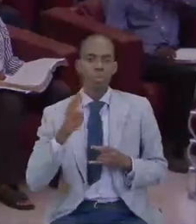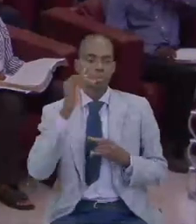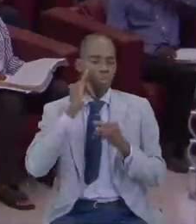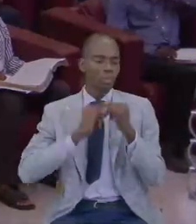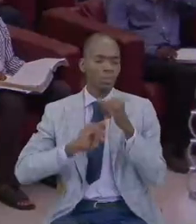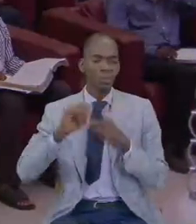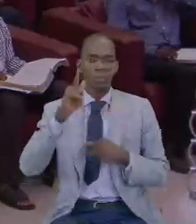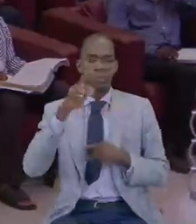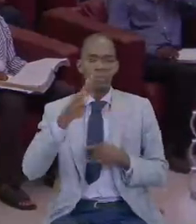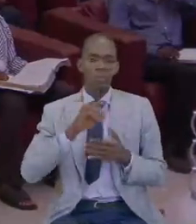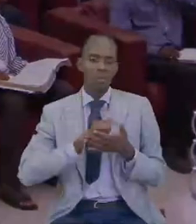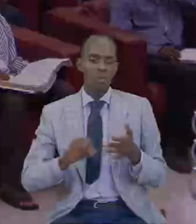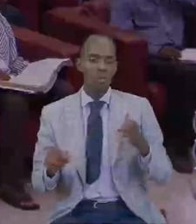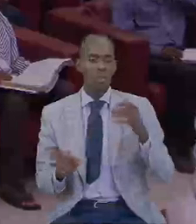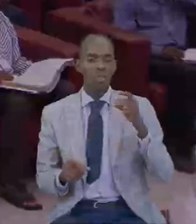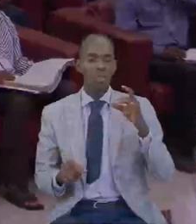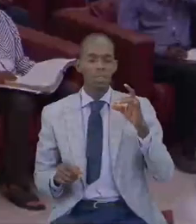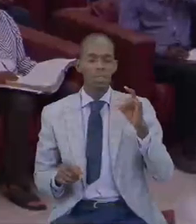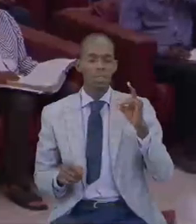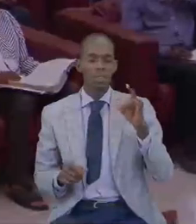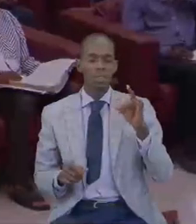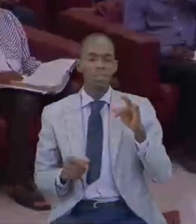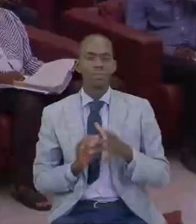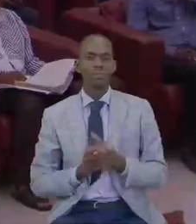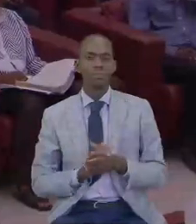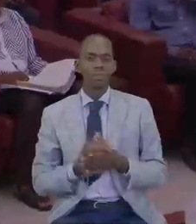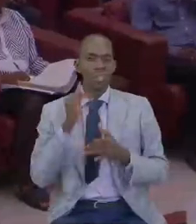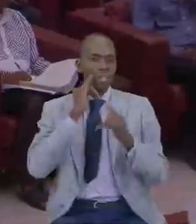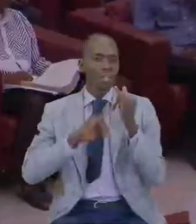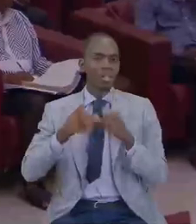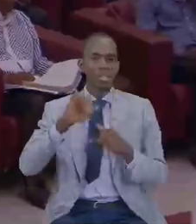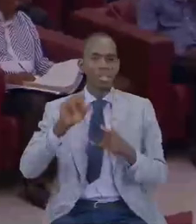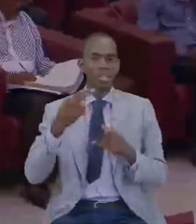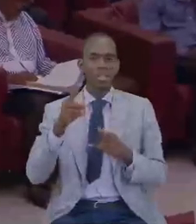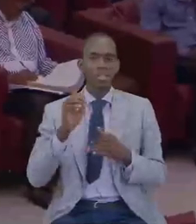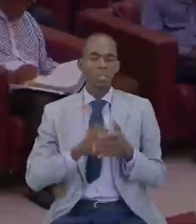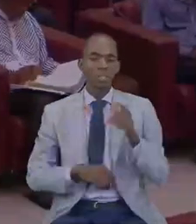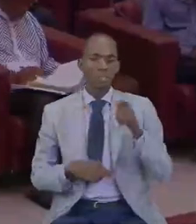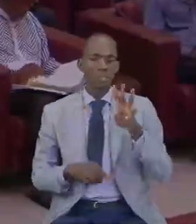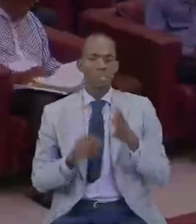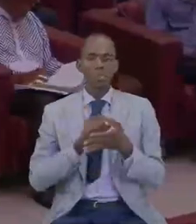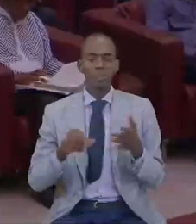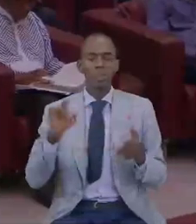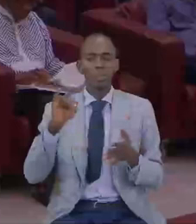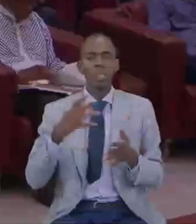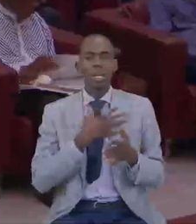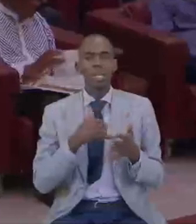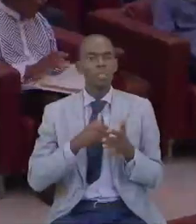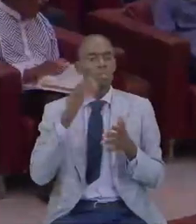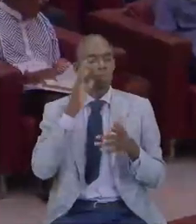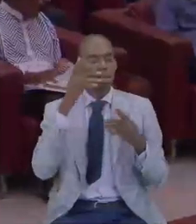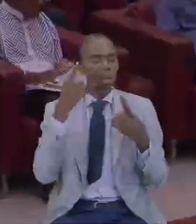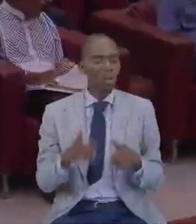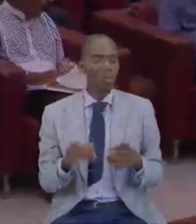18. Ésaïe chapitre 24, 18. Ésaïe 24, 18. Celui qui